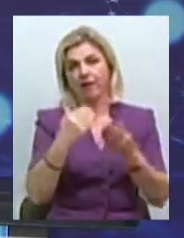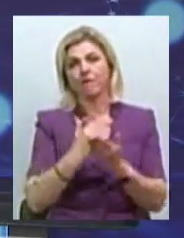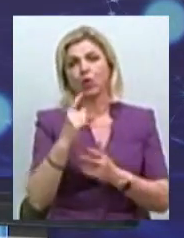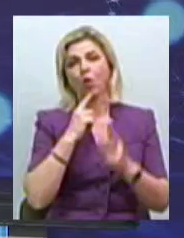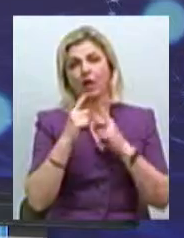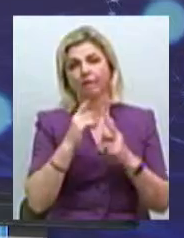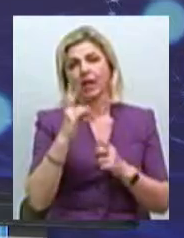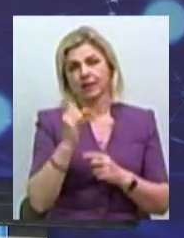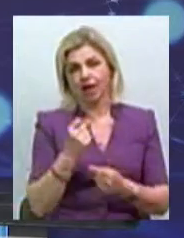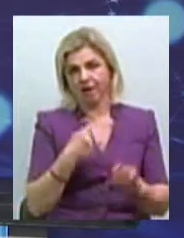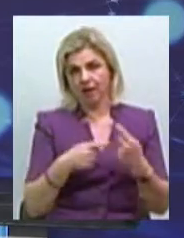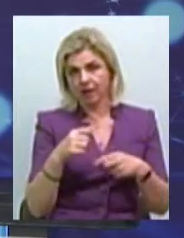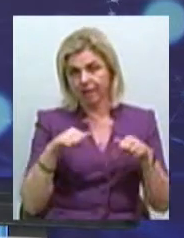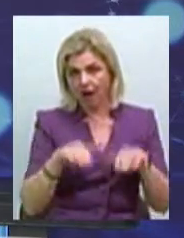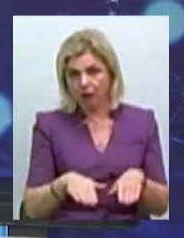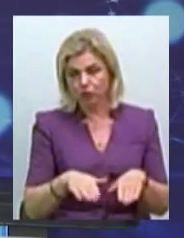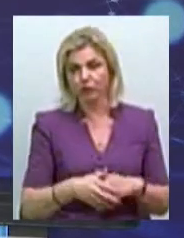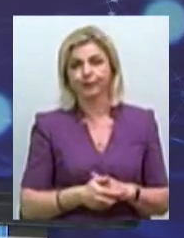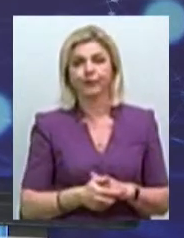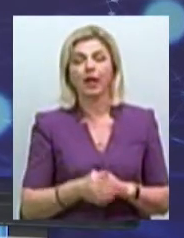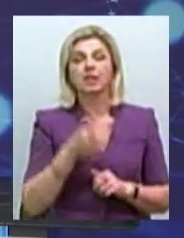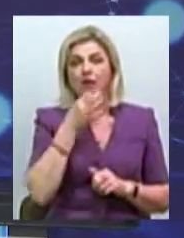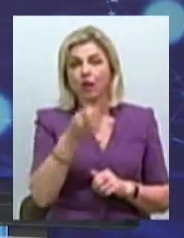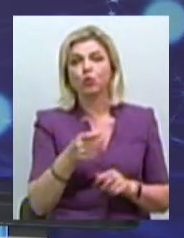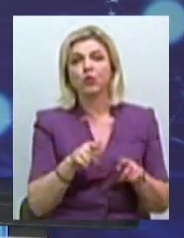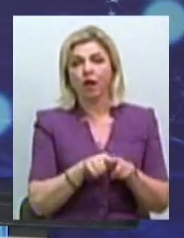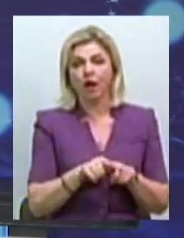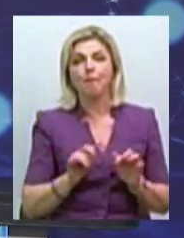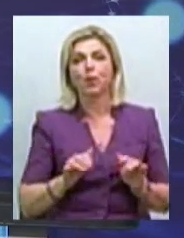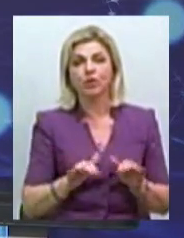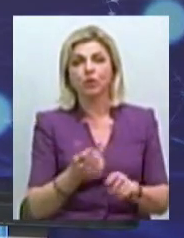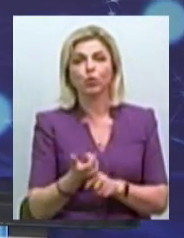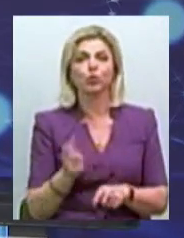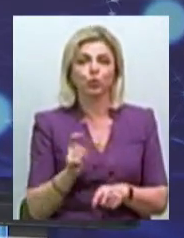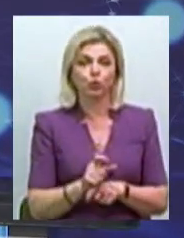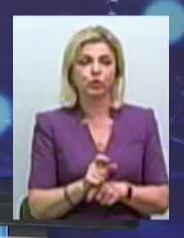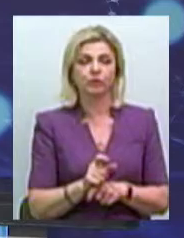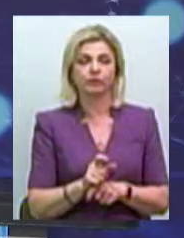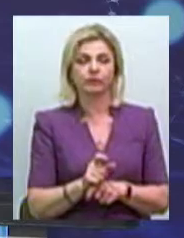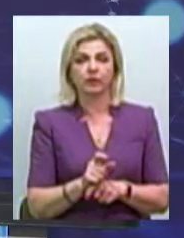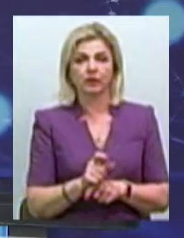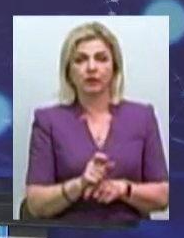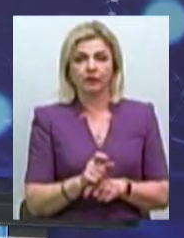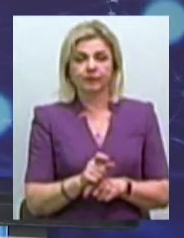на ратифікацію. Скажу так, процес дуже, знову такий, дуже